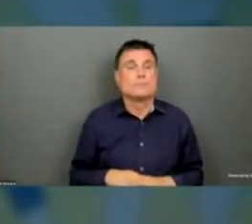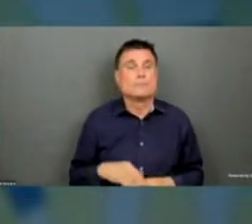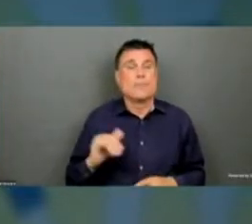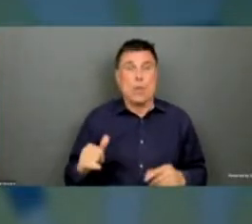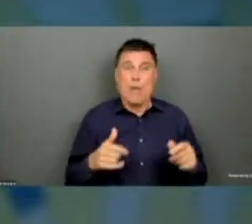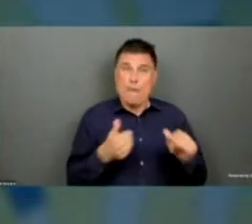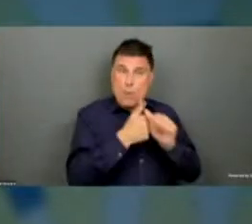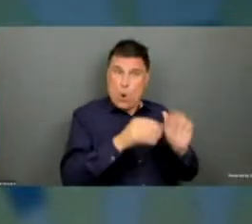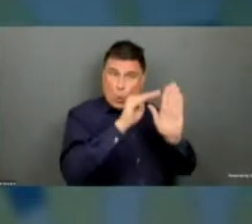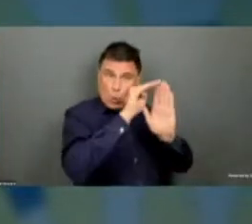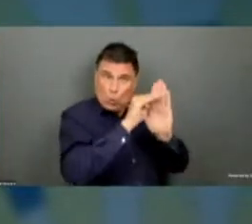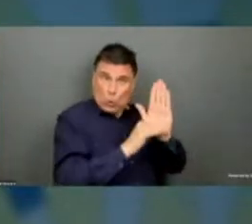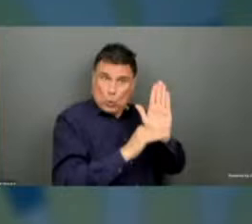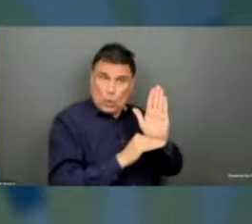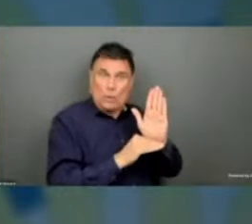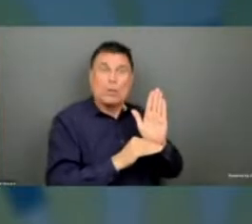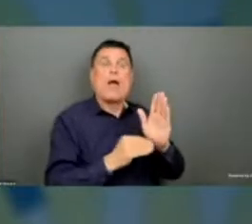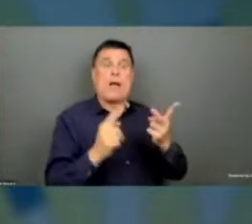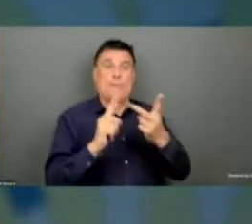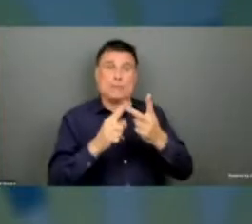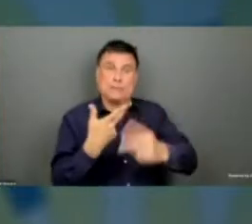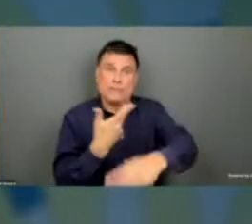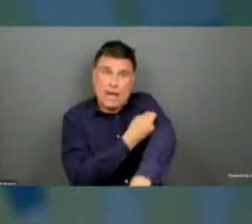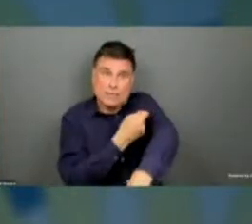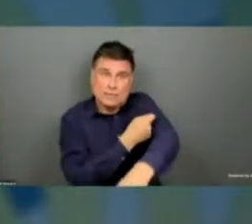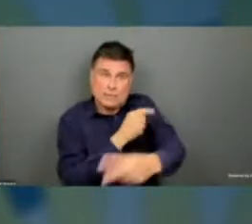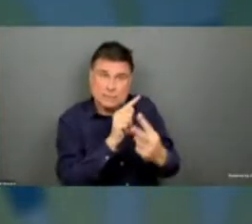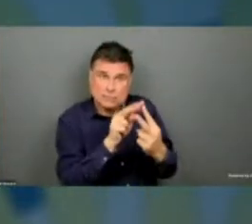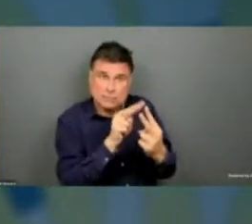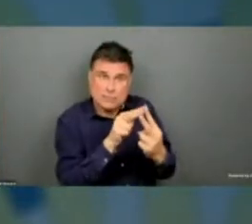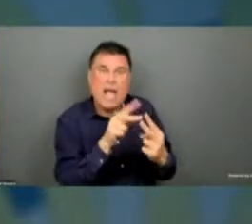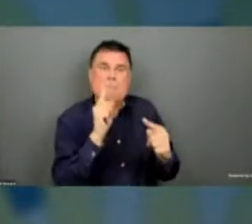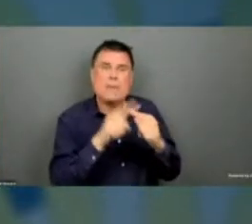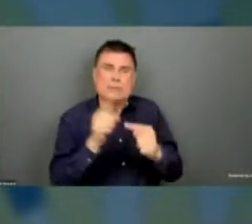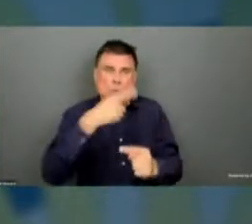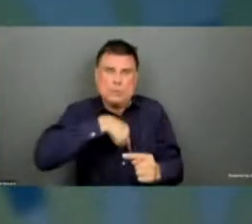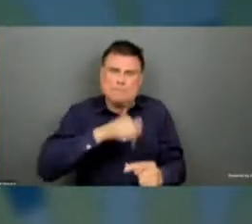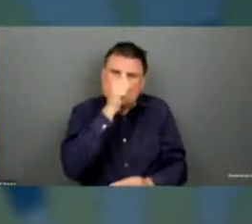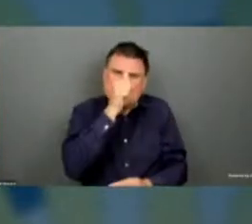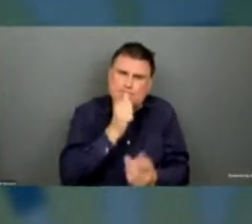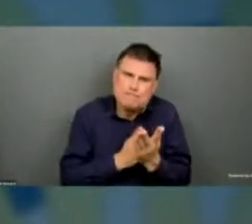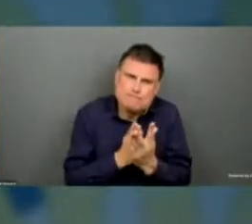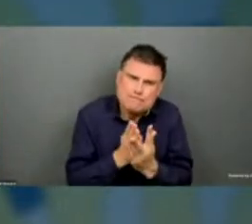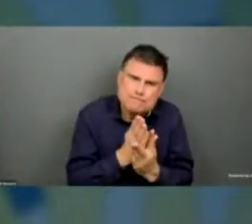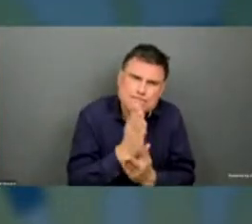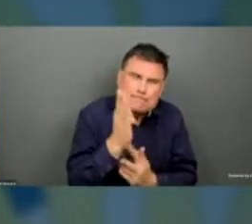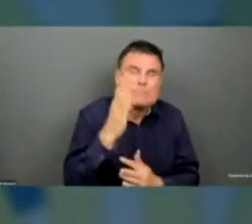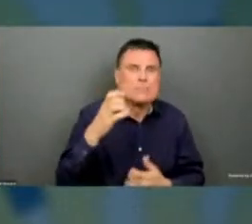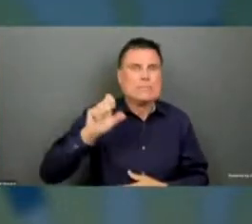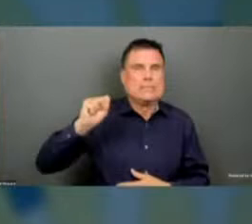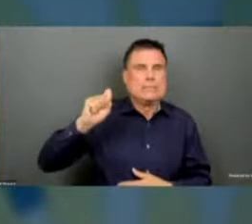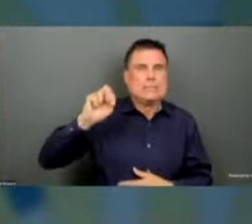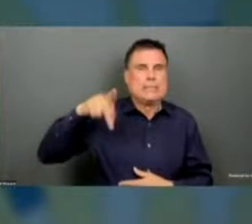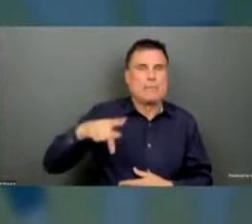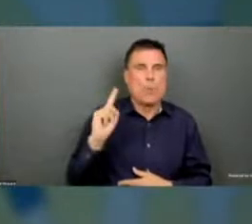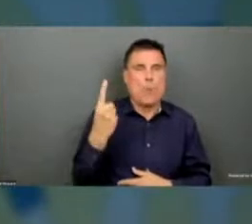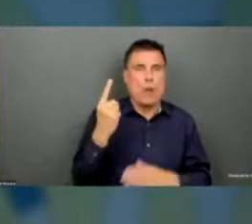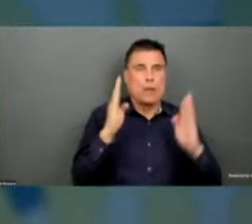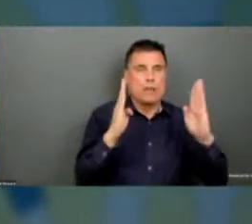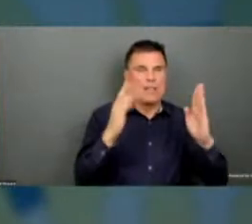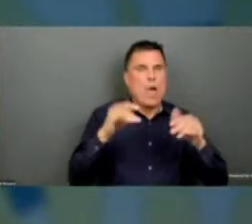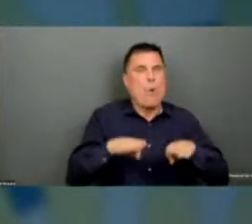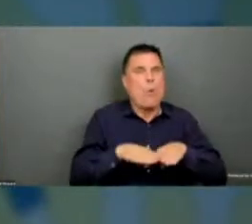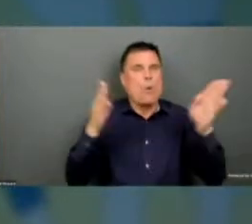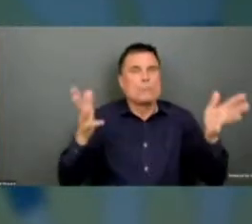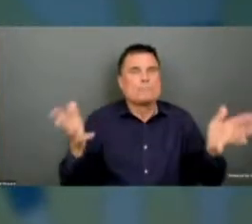this last step one of our restart, what we are seeing is that, yes, 虽然是比人家高，但是它还是